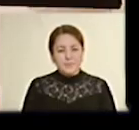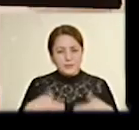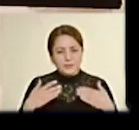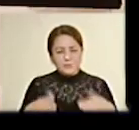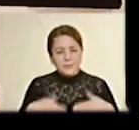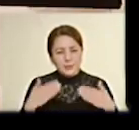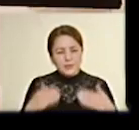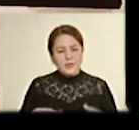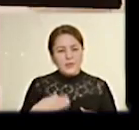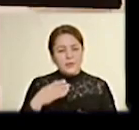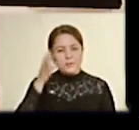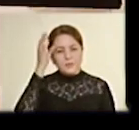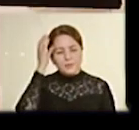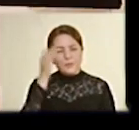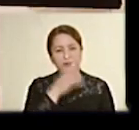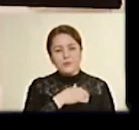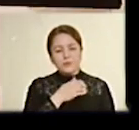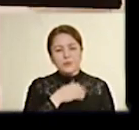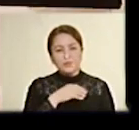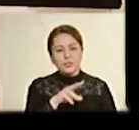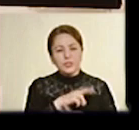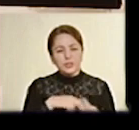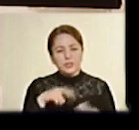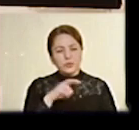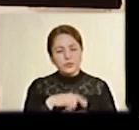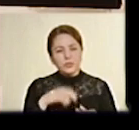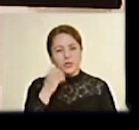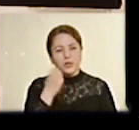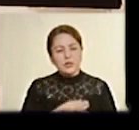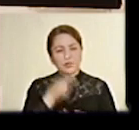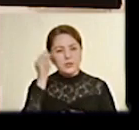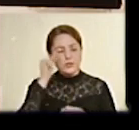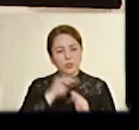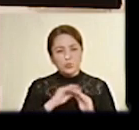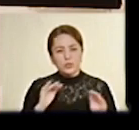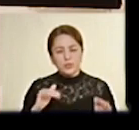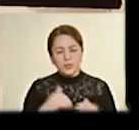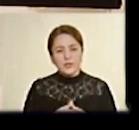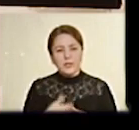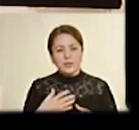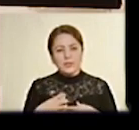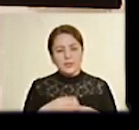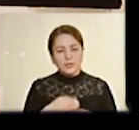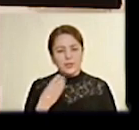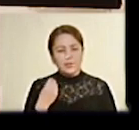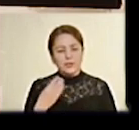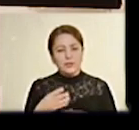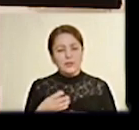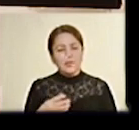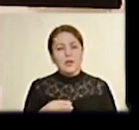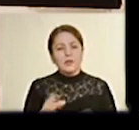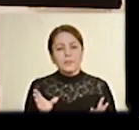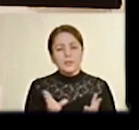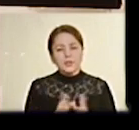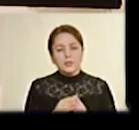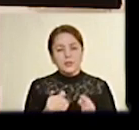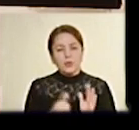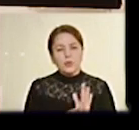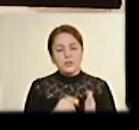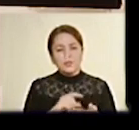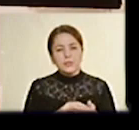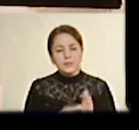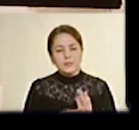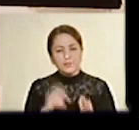Assalomu alaykum, bilimga chanqoq, izlanuvchan, qadrli o'quvchilar. Sizlar bilan yana birgalikda 6-sinf